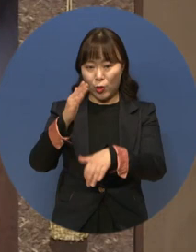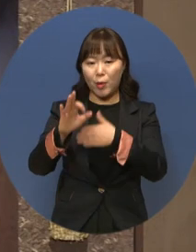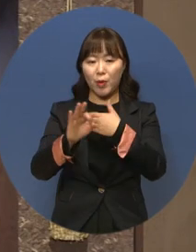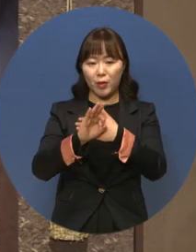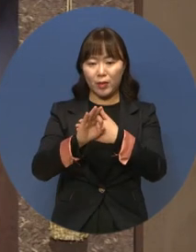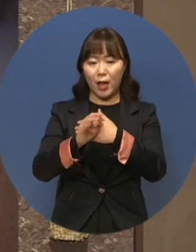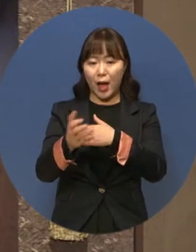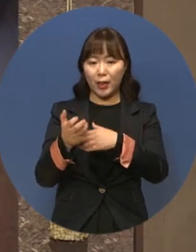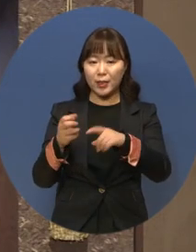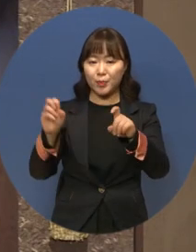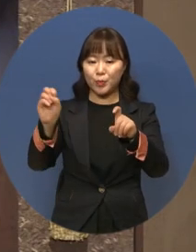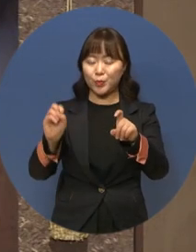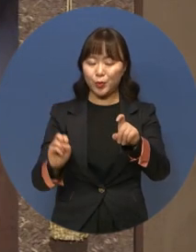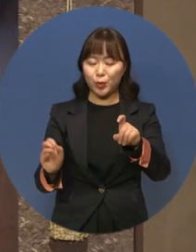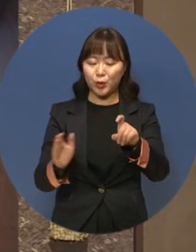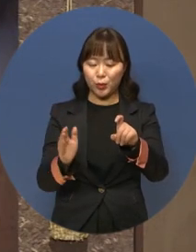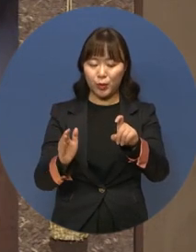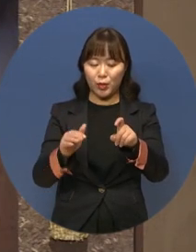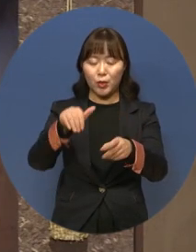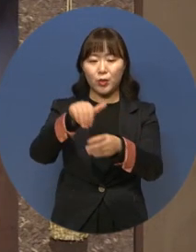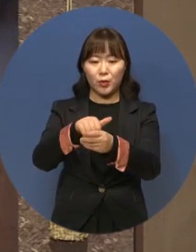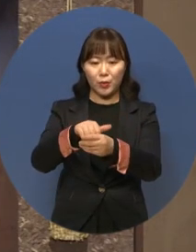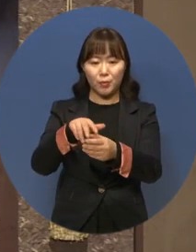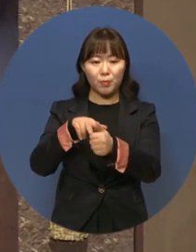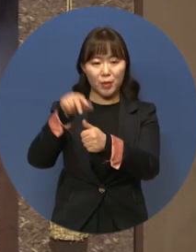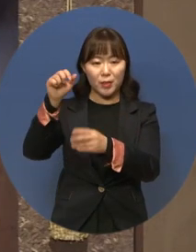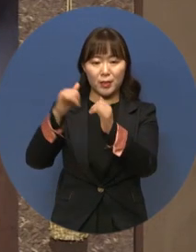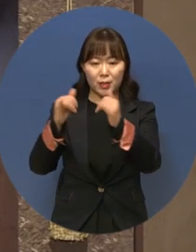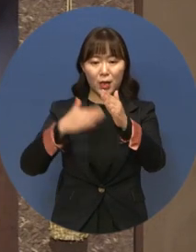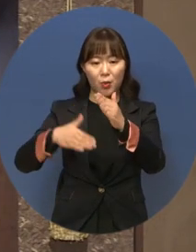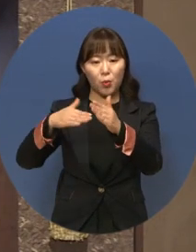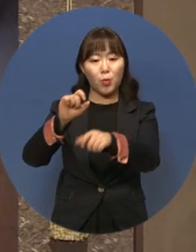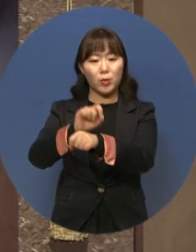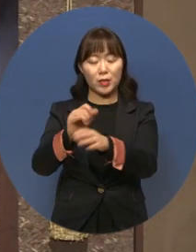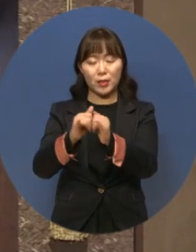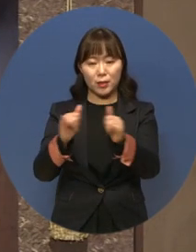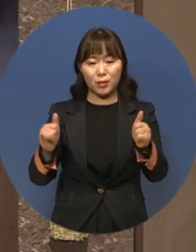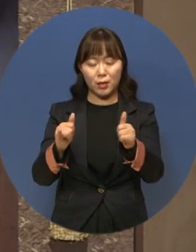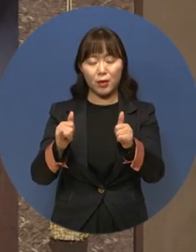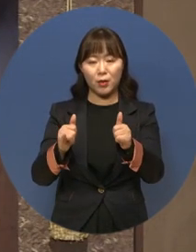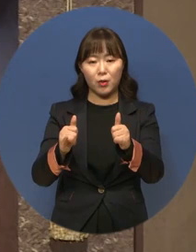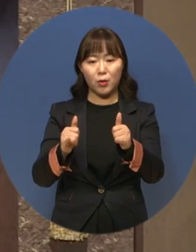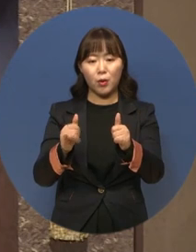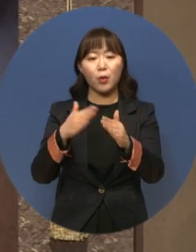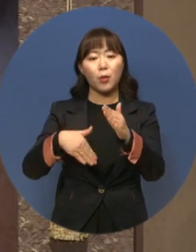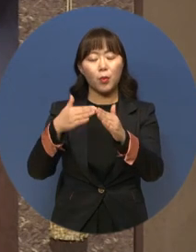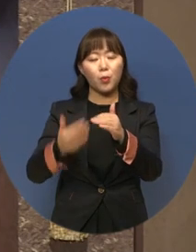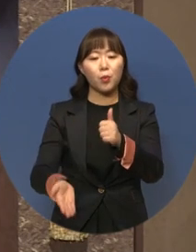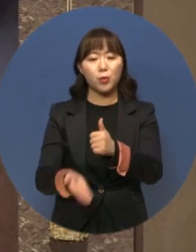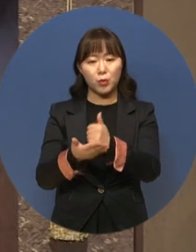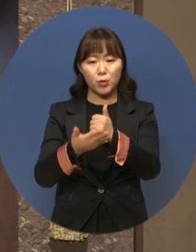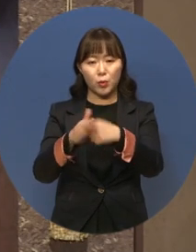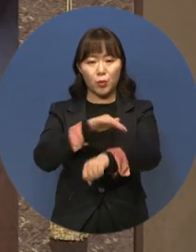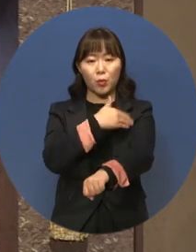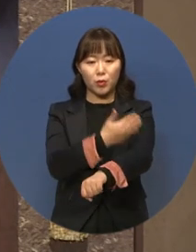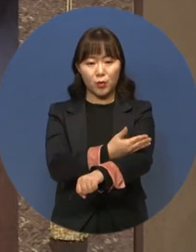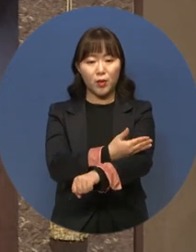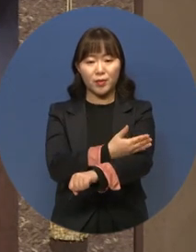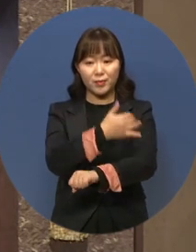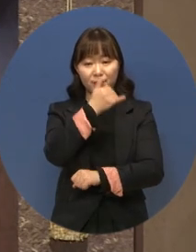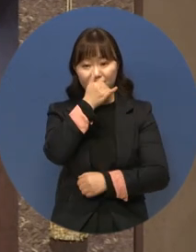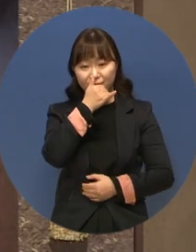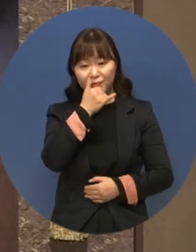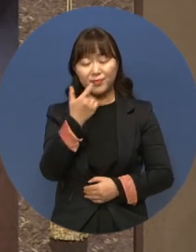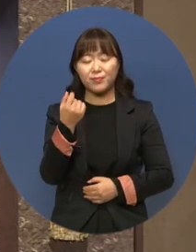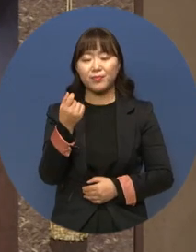네. 아까 그 10%의 그 저희 선출직 당직 공직자 공천권이